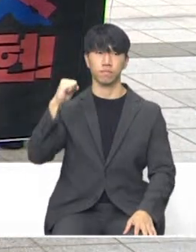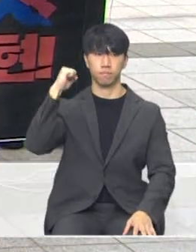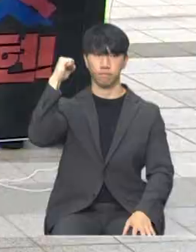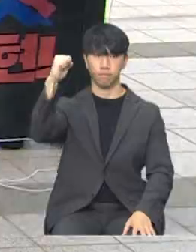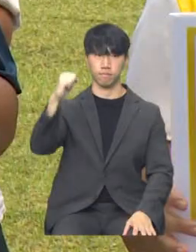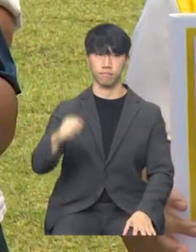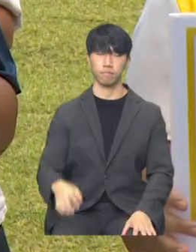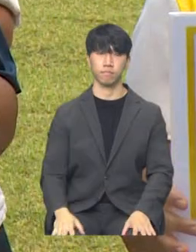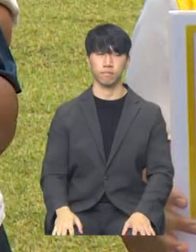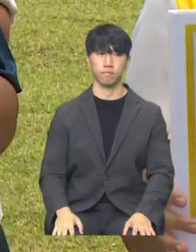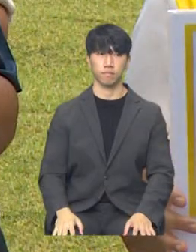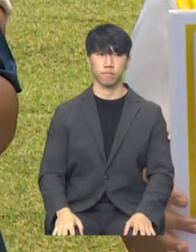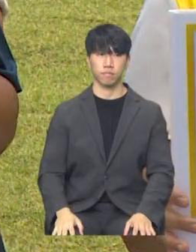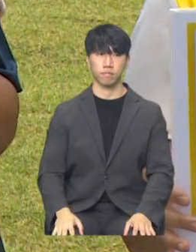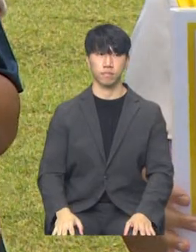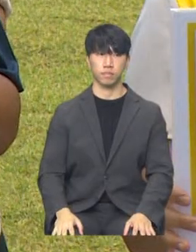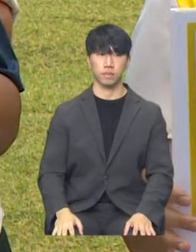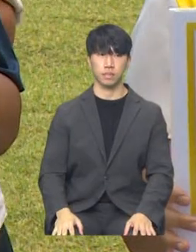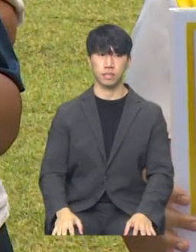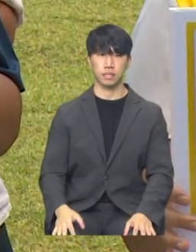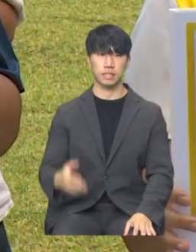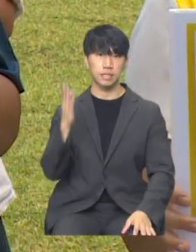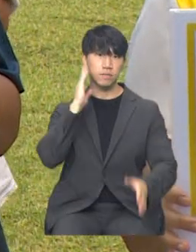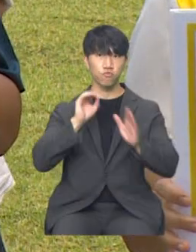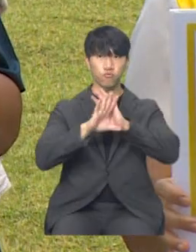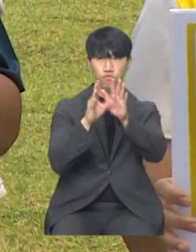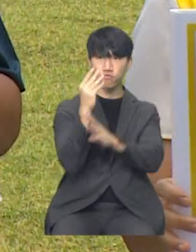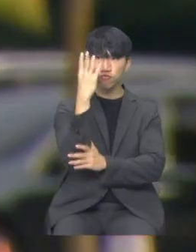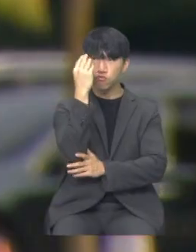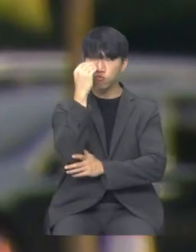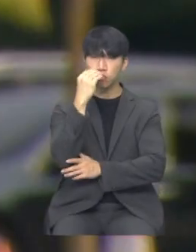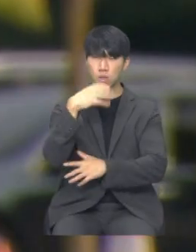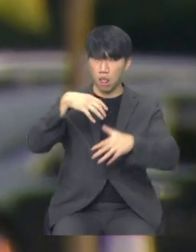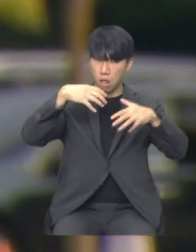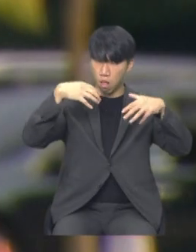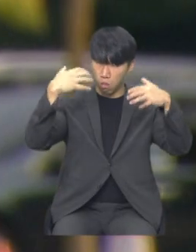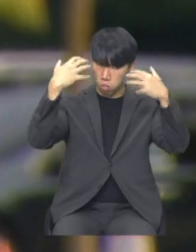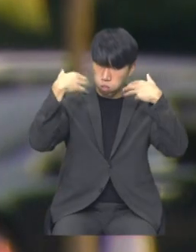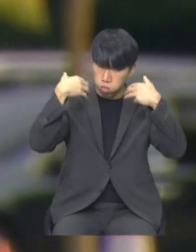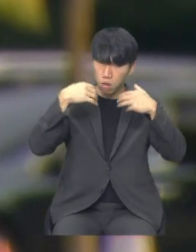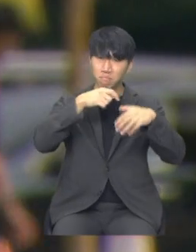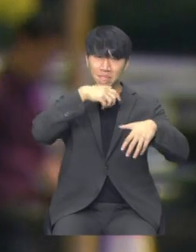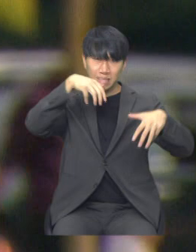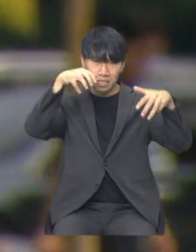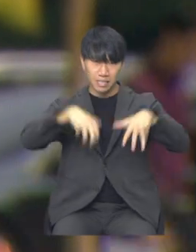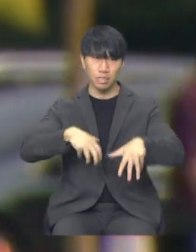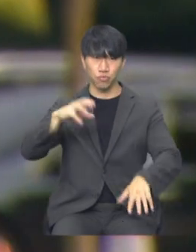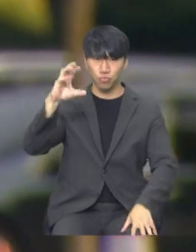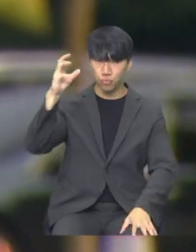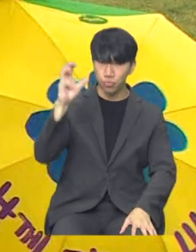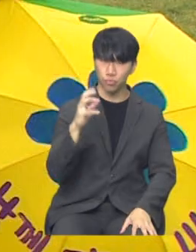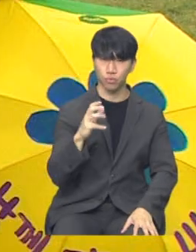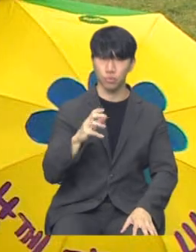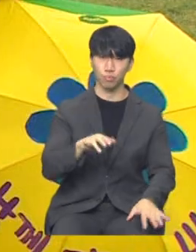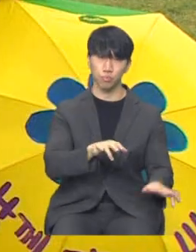보장하라! 이상기후가 몰고 온 폭염과 폭우 그리고 갈수록 강력해지는